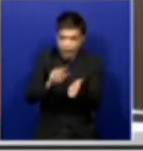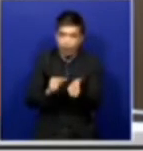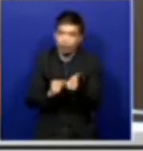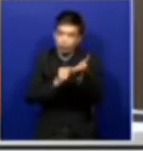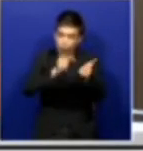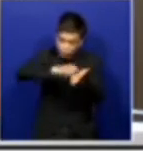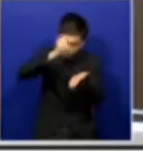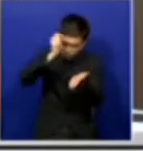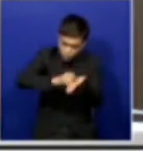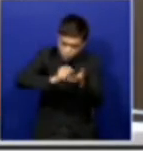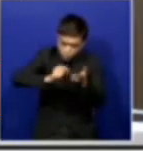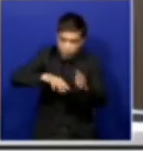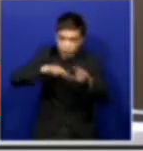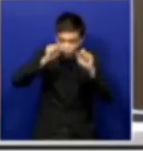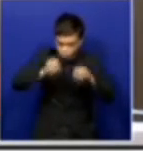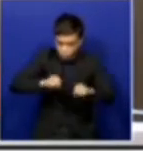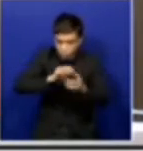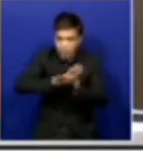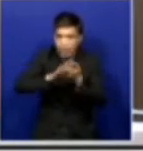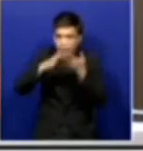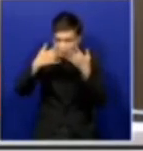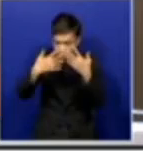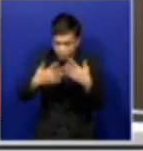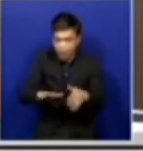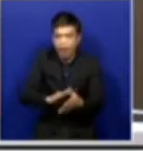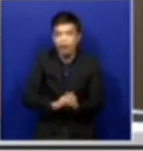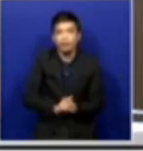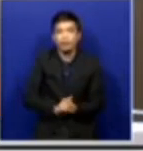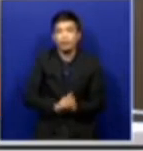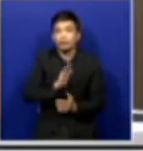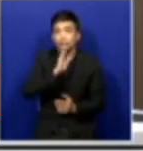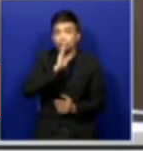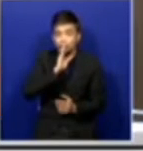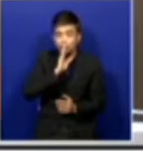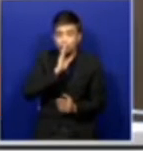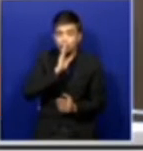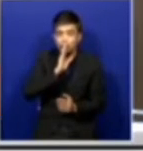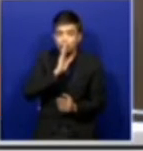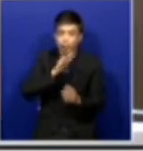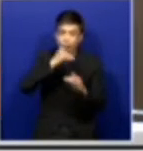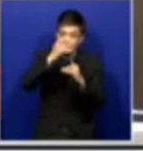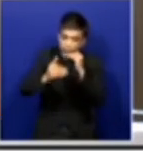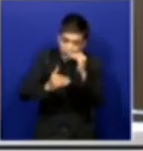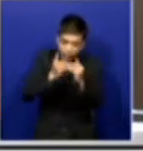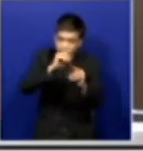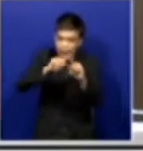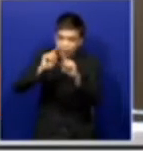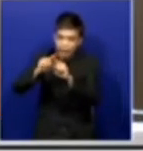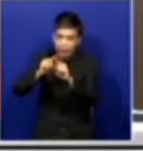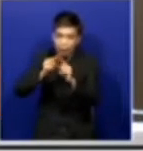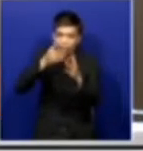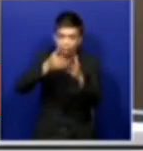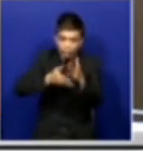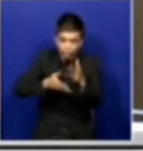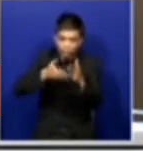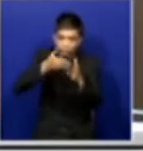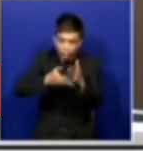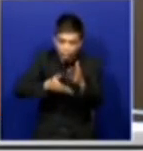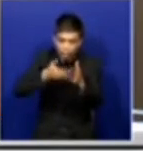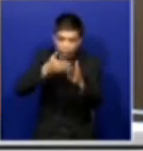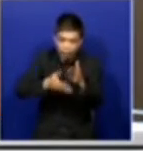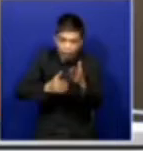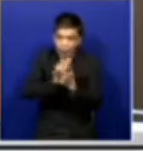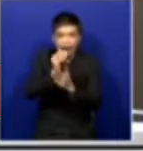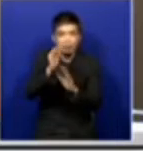ไปแล้วเนี่ยมันก็จะทำให้การพัฒนาต่างๆเนี่ยมันติดขัดนะฮะ